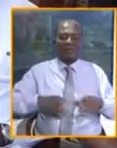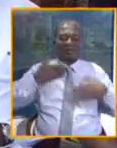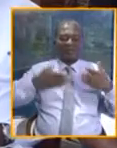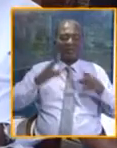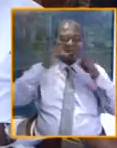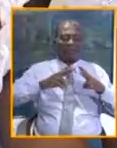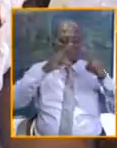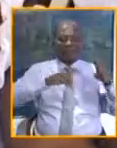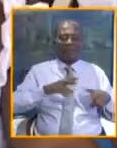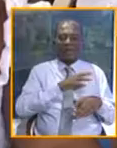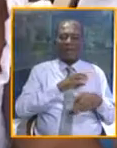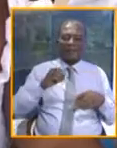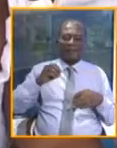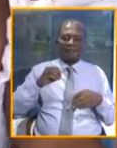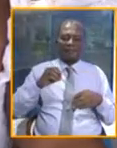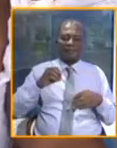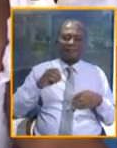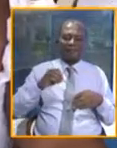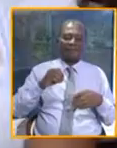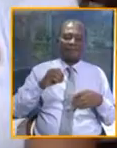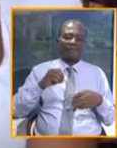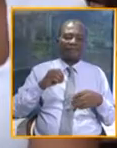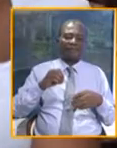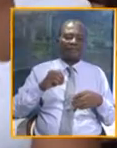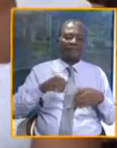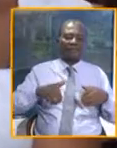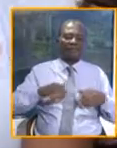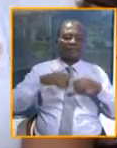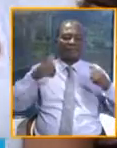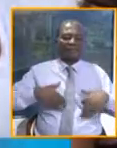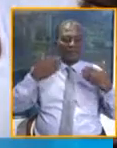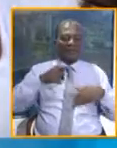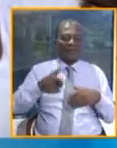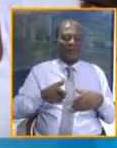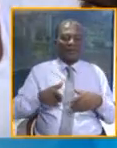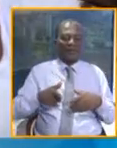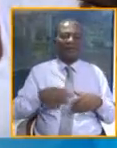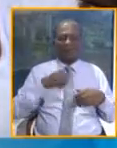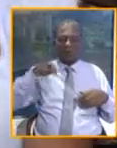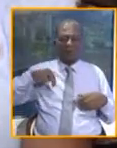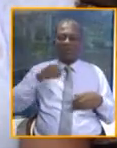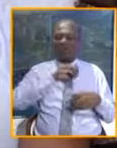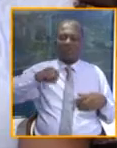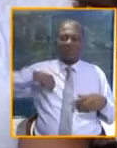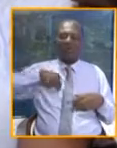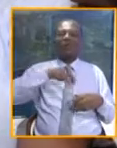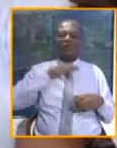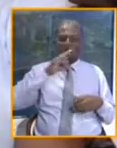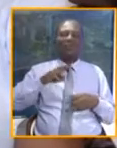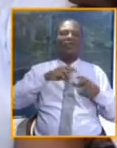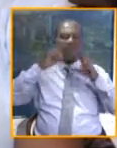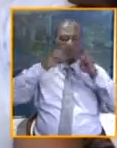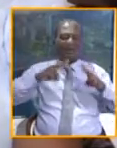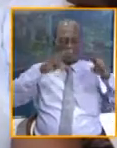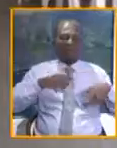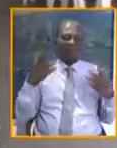également l'unité et la cohésion qui règne désormais entre elles. L'ambiance est là, c'est chic. On se sent au village ici. Donc on ne regrette pas de ne